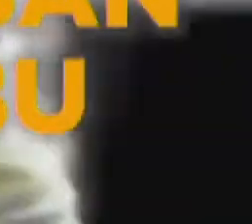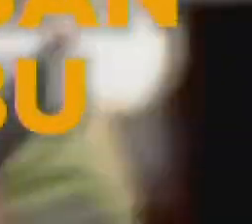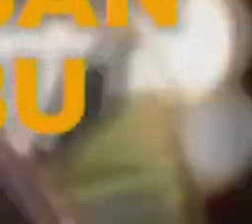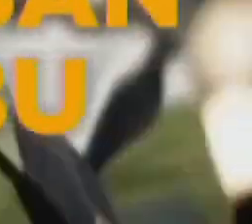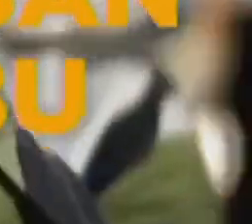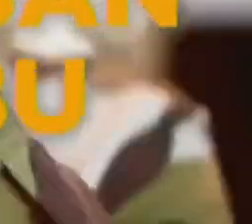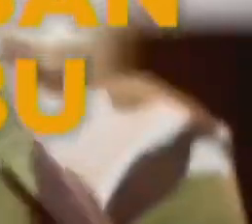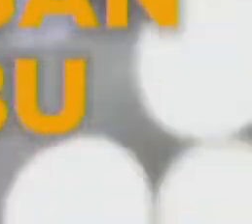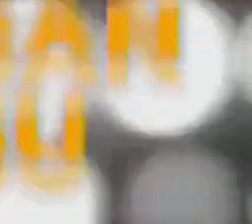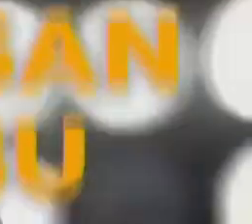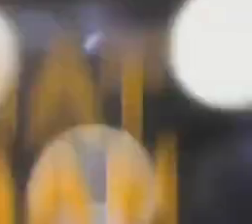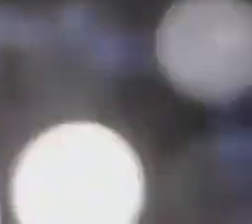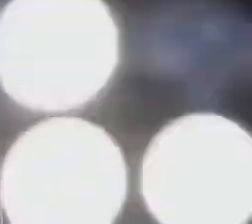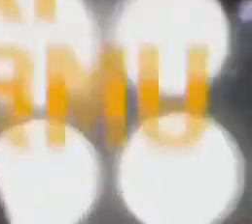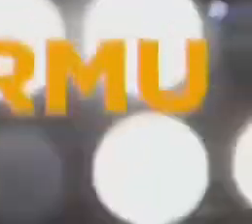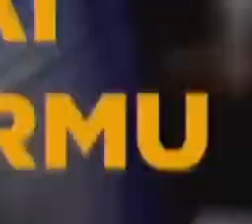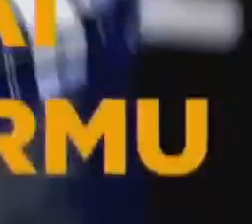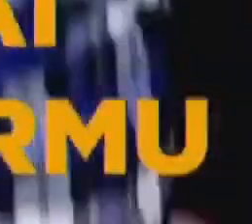hasrat